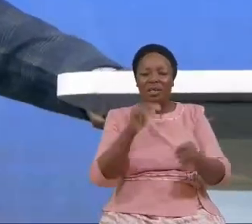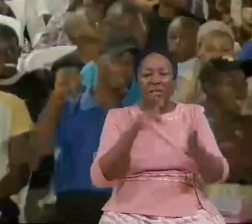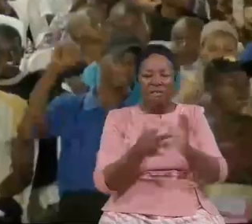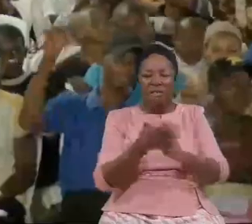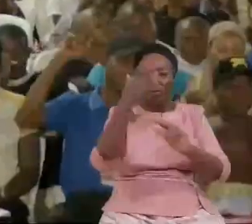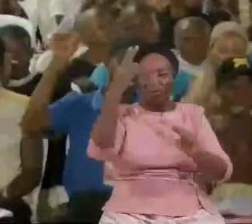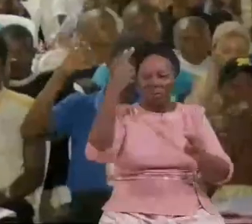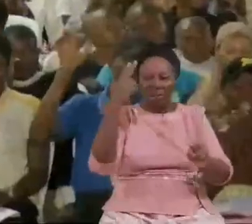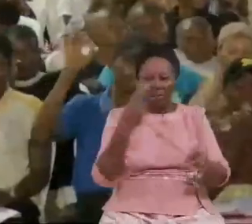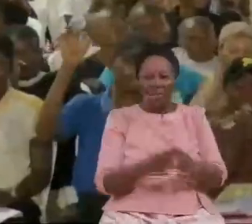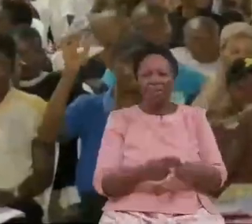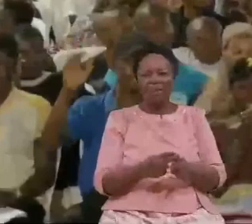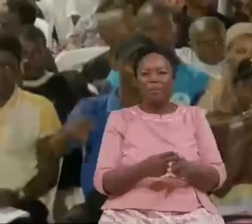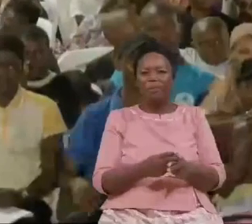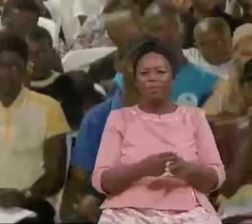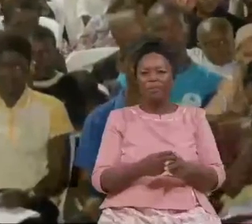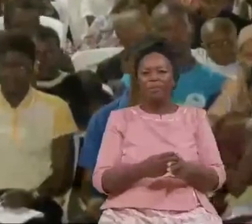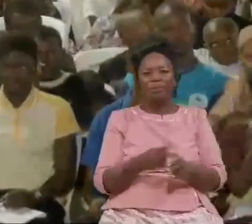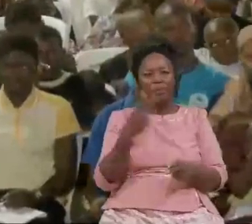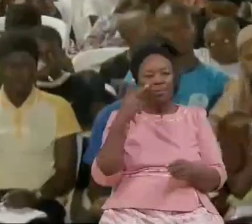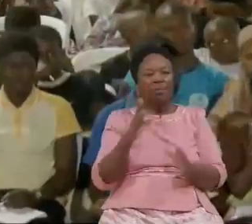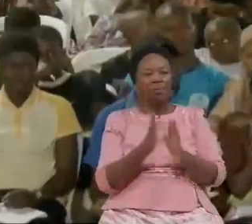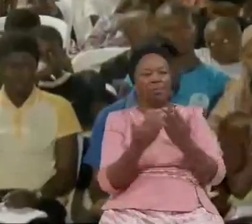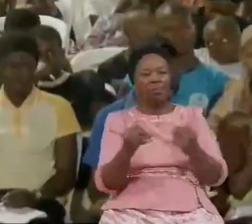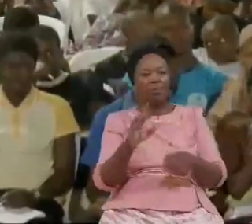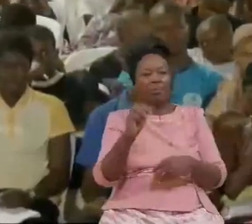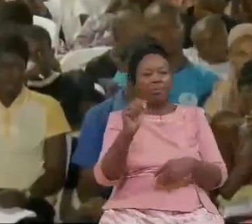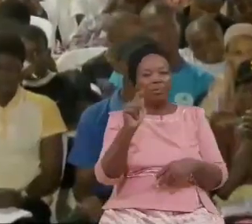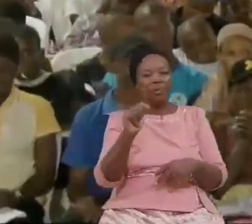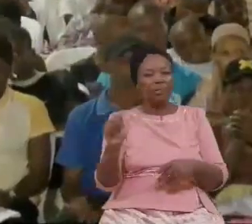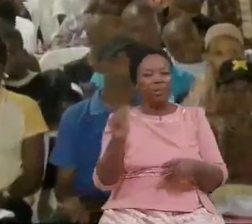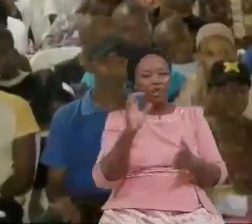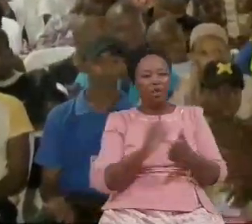Jésus Mathieu 19